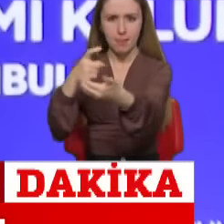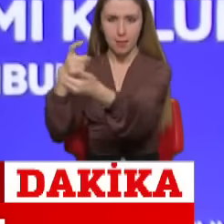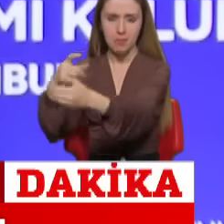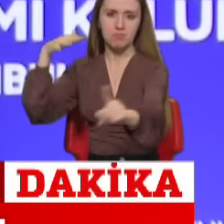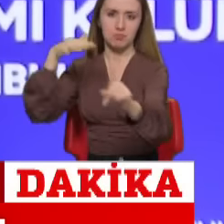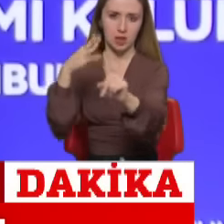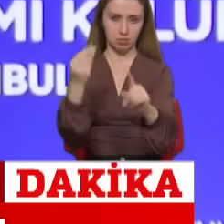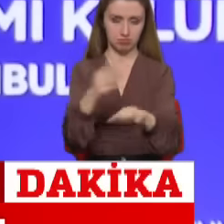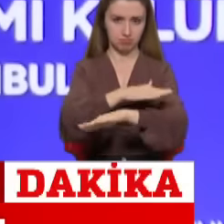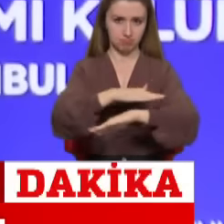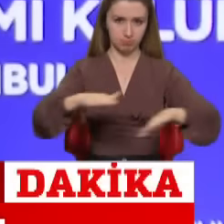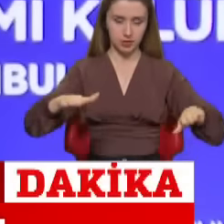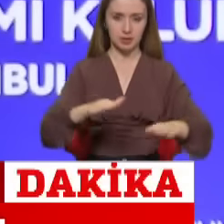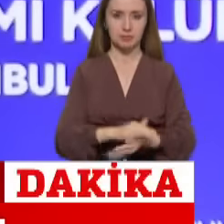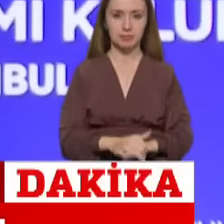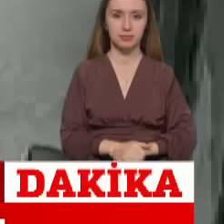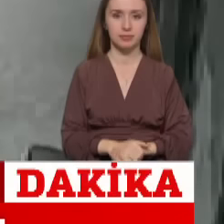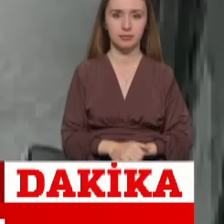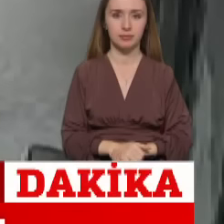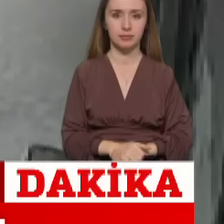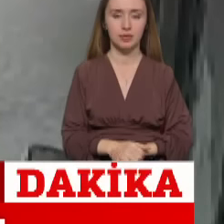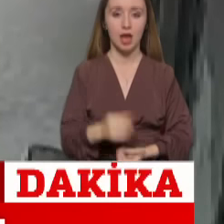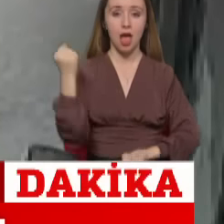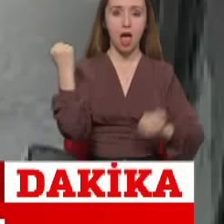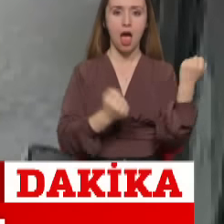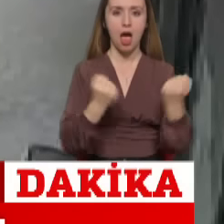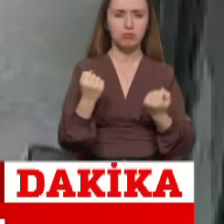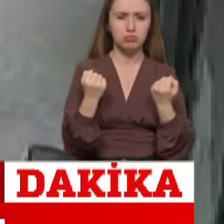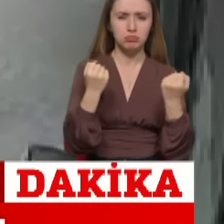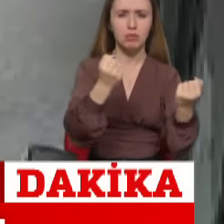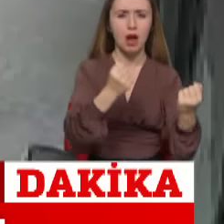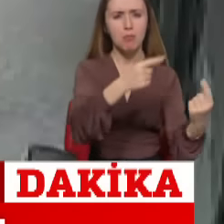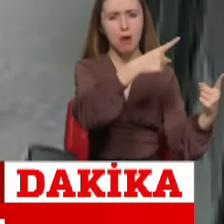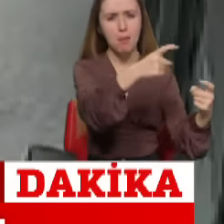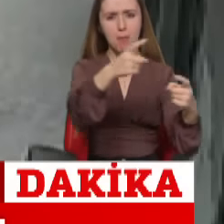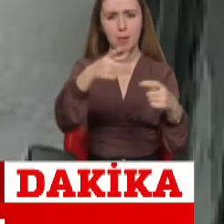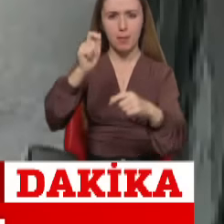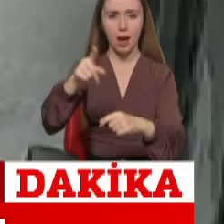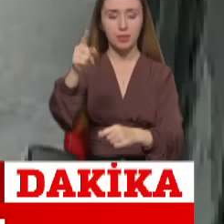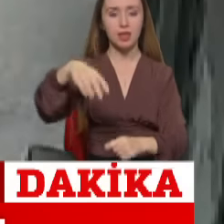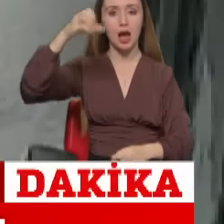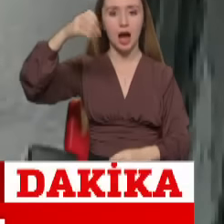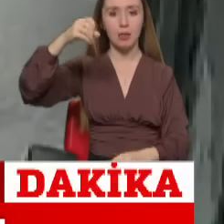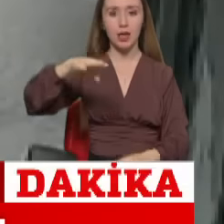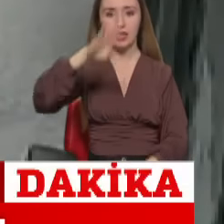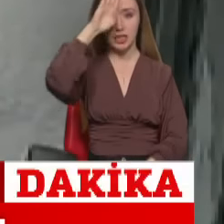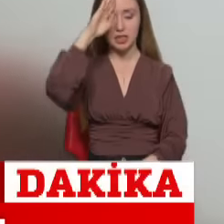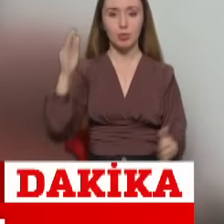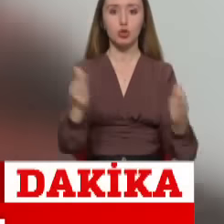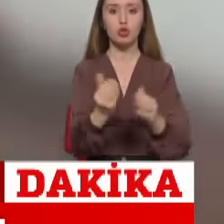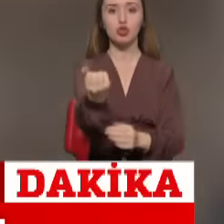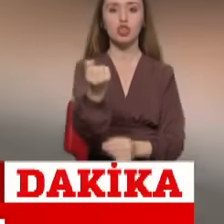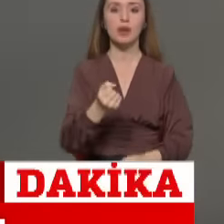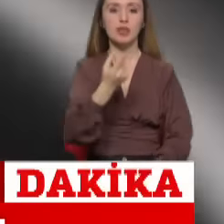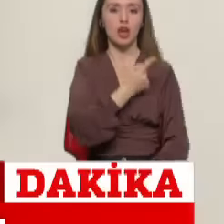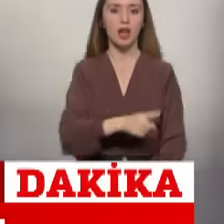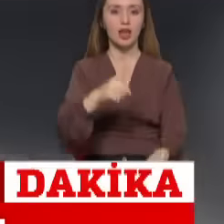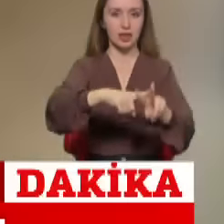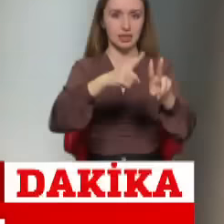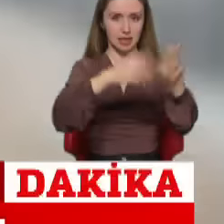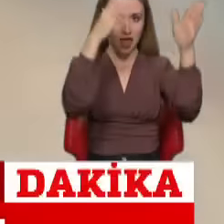bir saldırı gerçekleşmiştir. Otomobille geldiler, silahlarını ateşlediler. AK Parti'nin İstanbul Küçükçekmece adayı